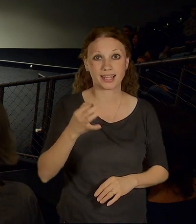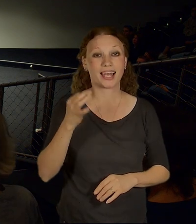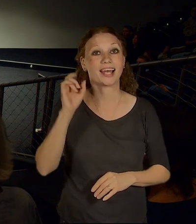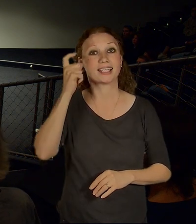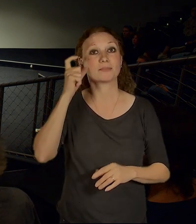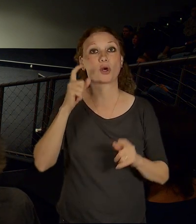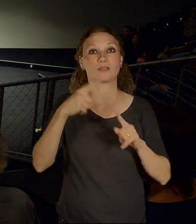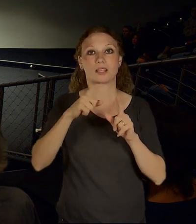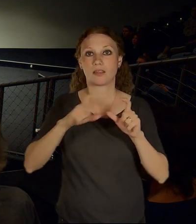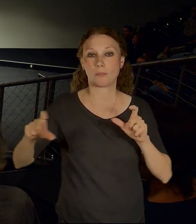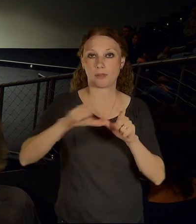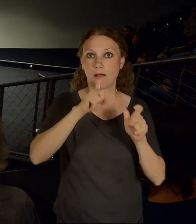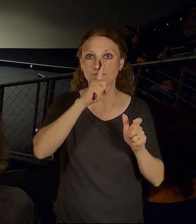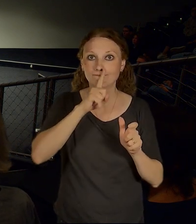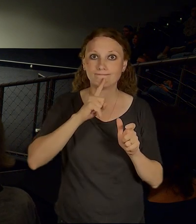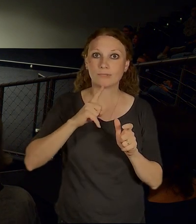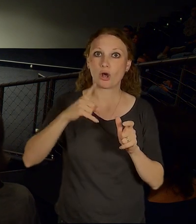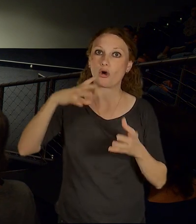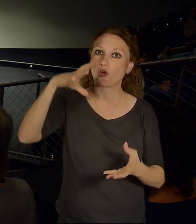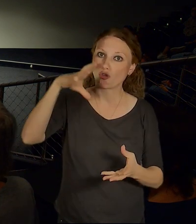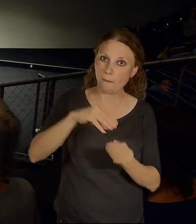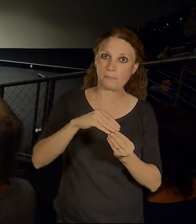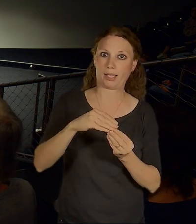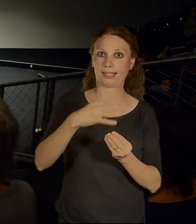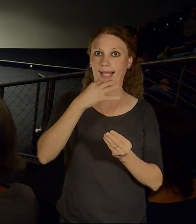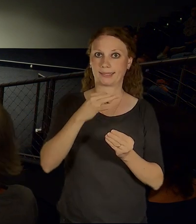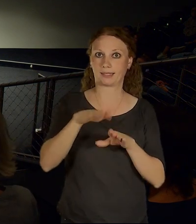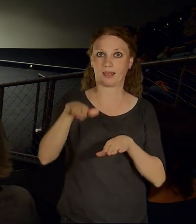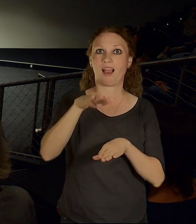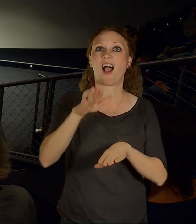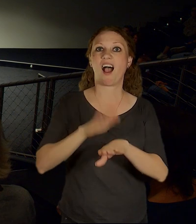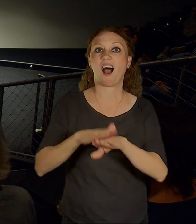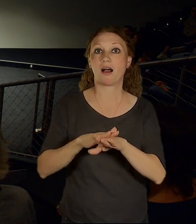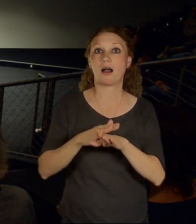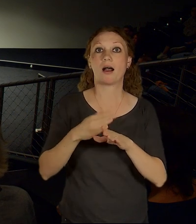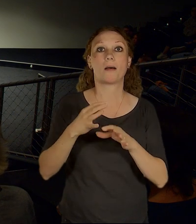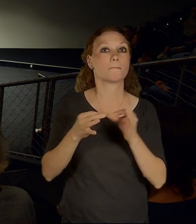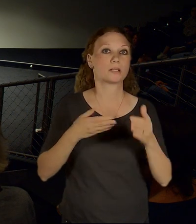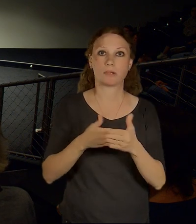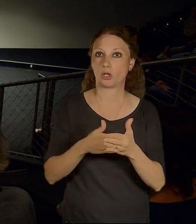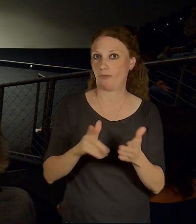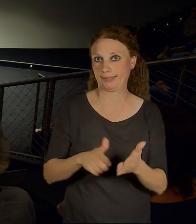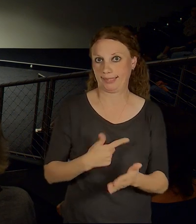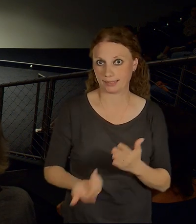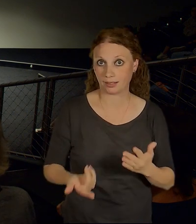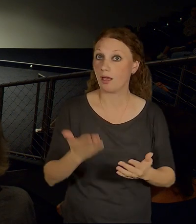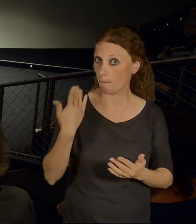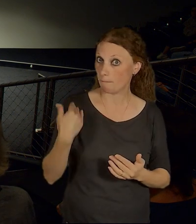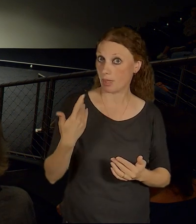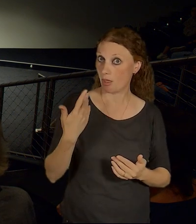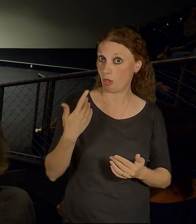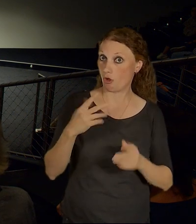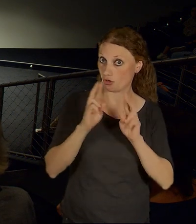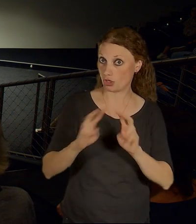tím, jak je to nad sebou, je to všechno velmi blízko, ale ze své podstaty to není bezbariérové. Řešili jste nijak speciálně bezbariérovost.